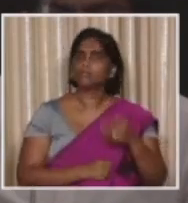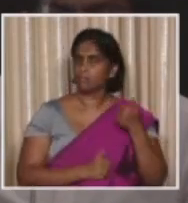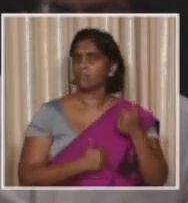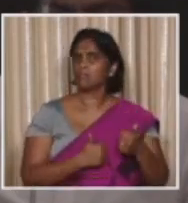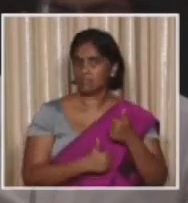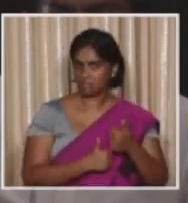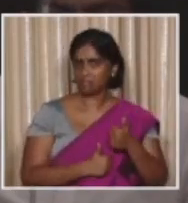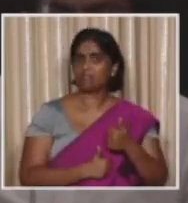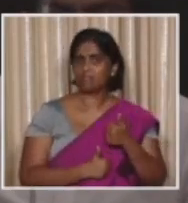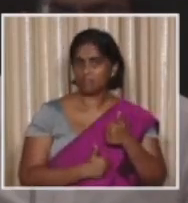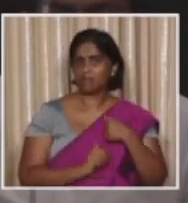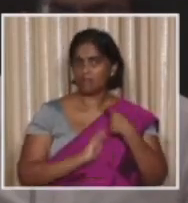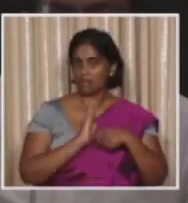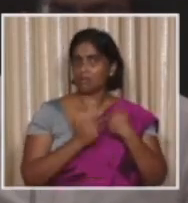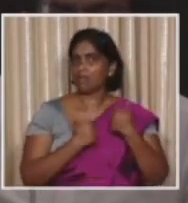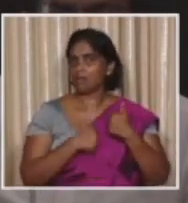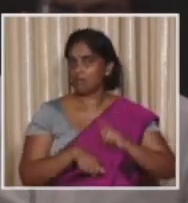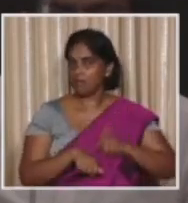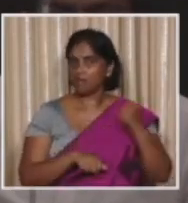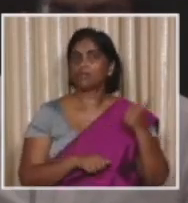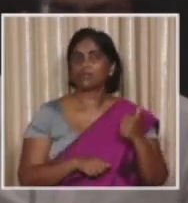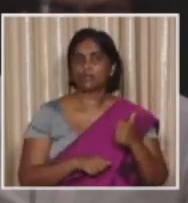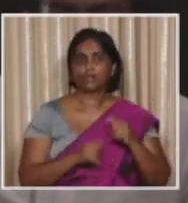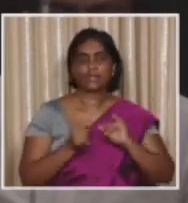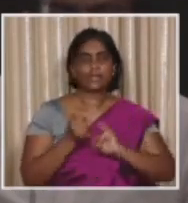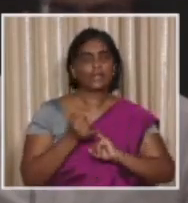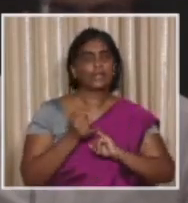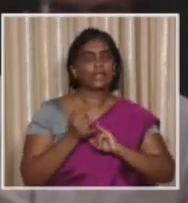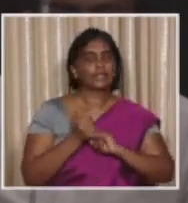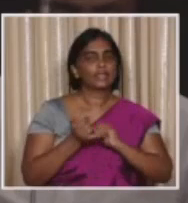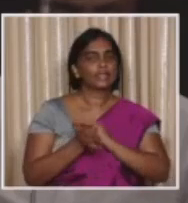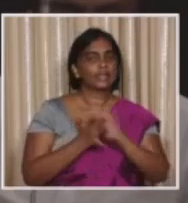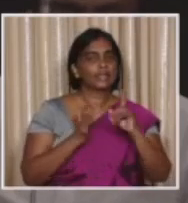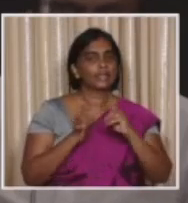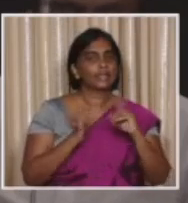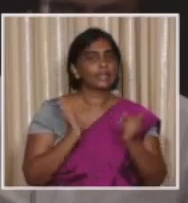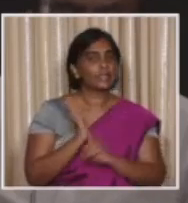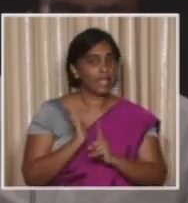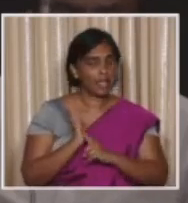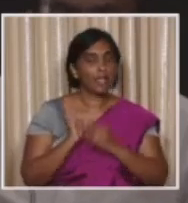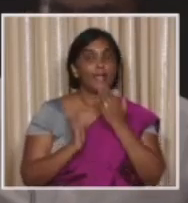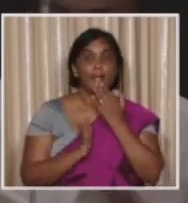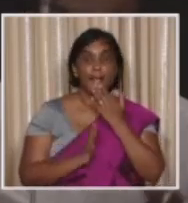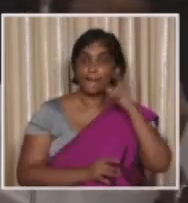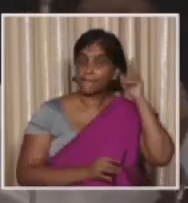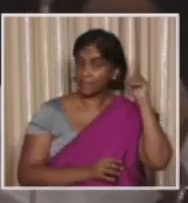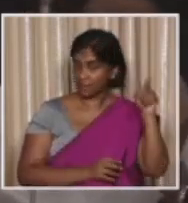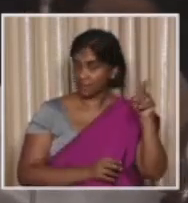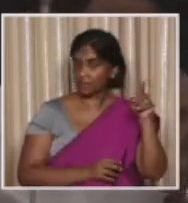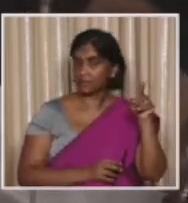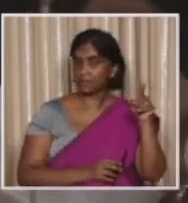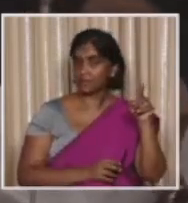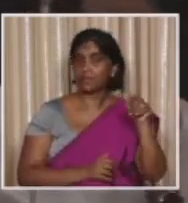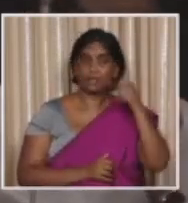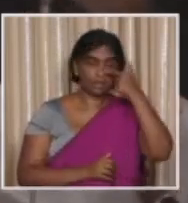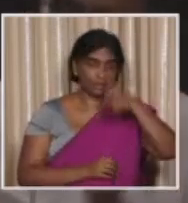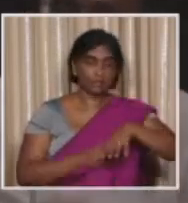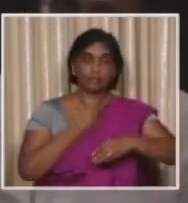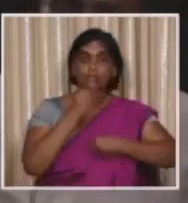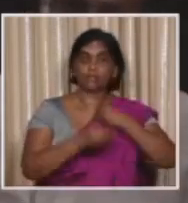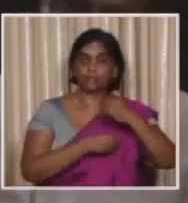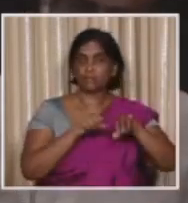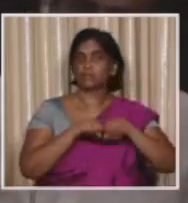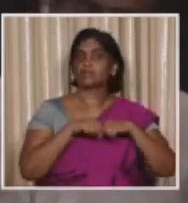ඉතාමත් ජයග්‍රහණයක් මේ රටේ. ෂෙල් සමාගම සමග RM පාක්ස් කියලා කියන්නේ ඇමරිකාවේ ඉන්ධන ව්‍යාපාරය